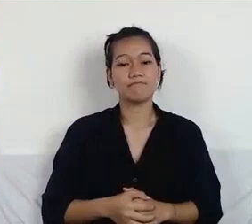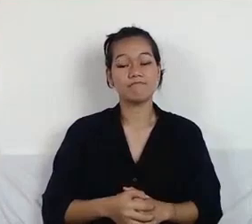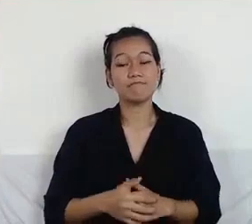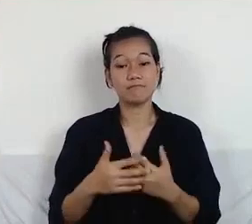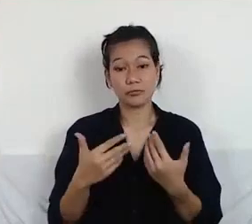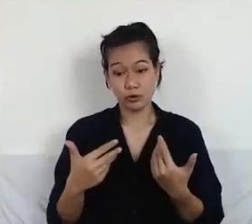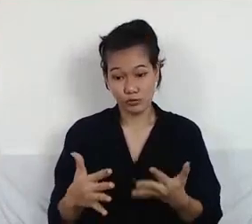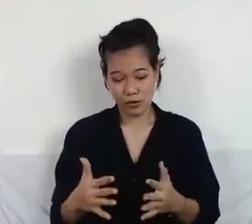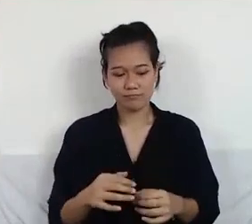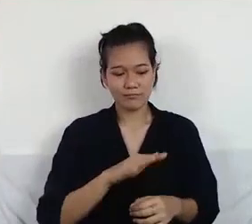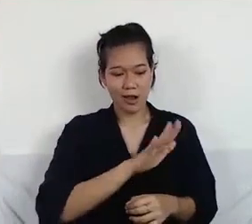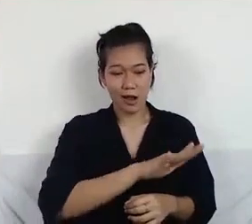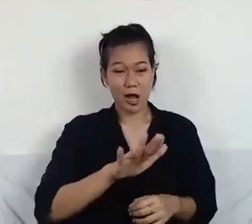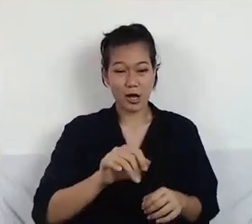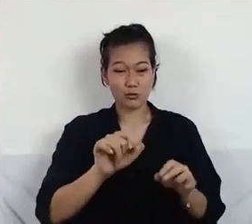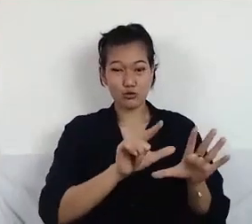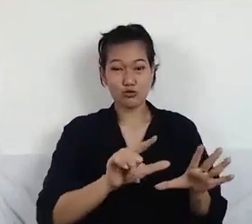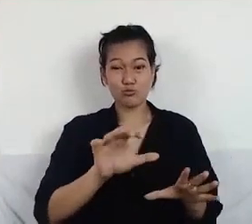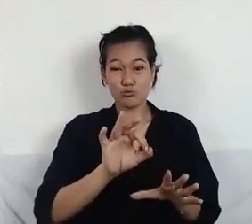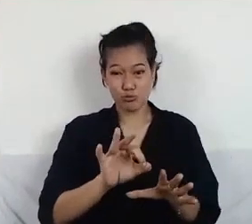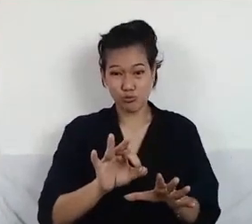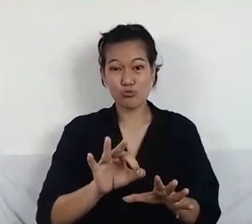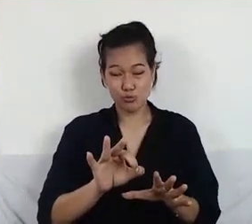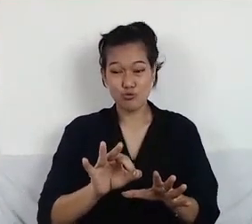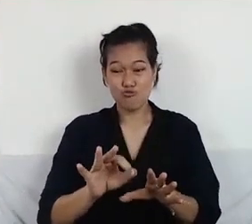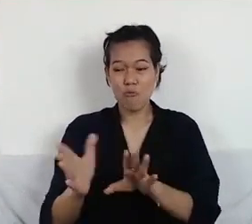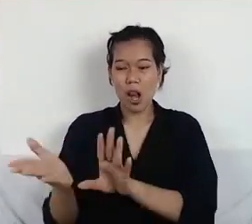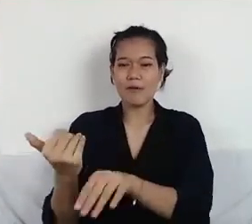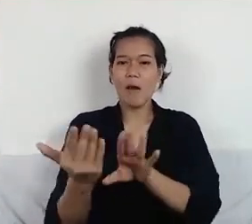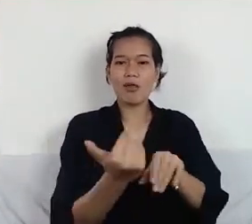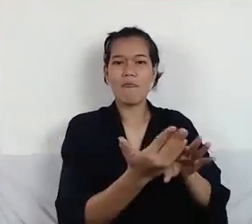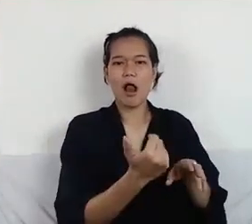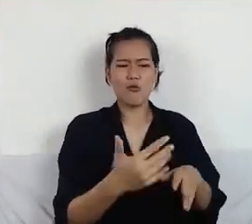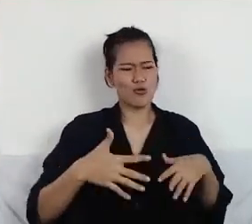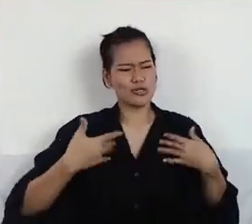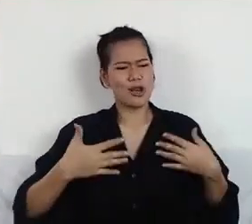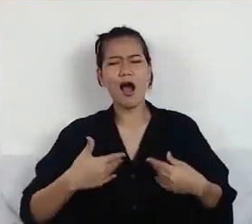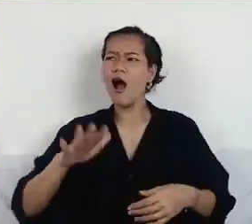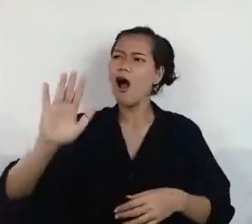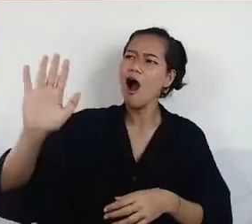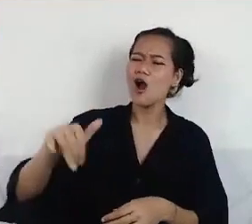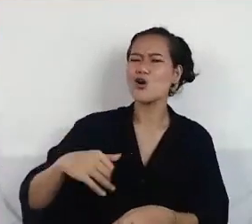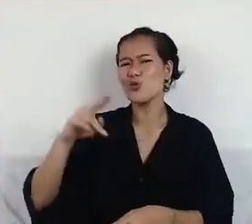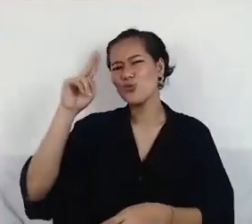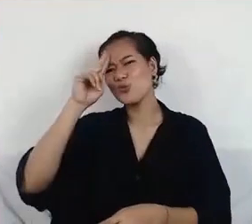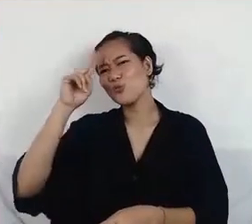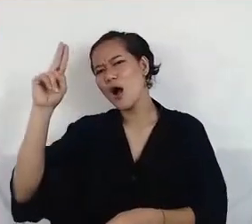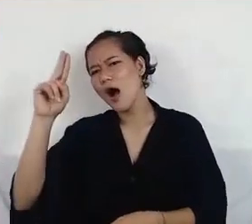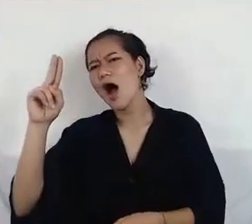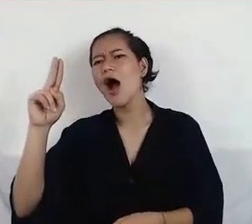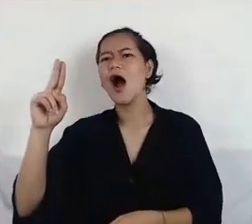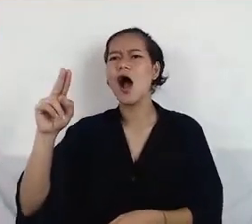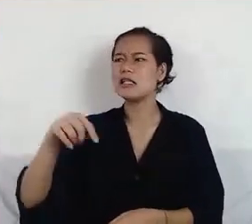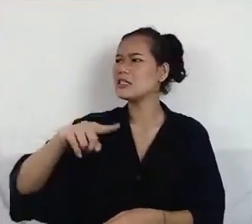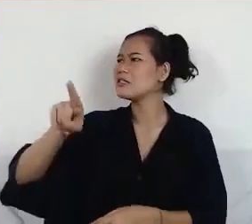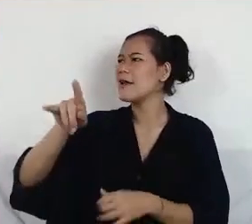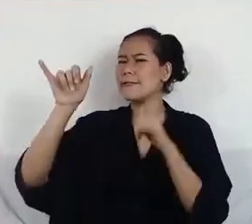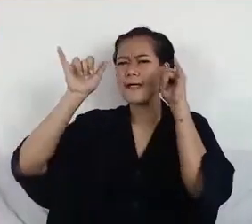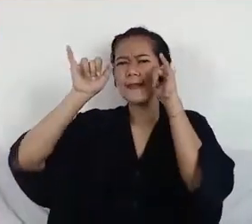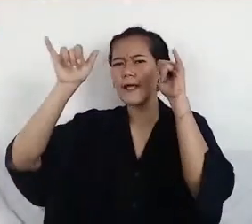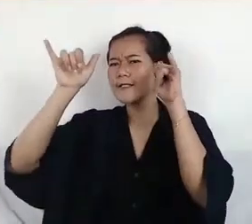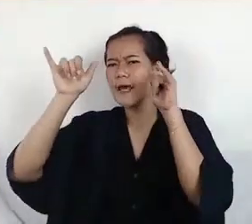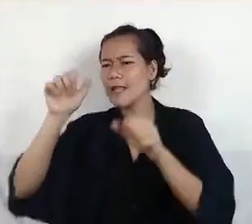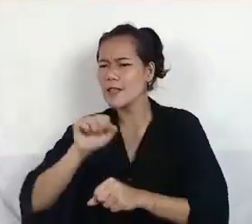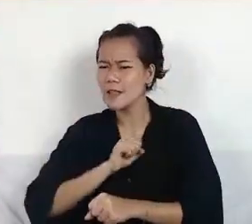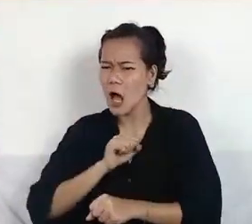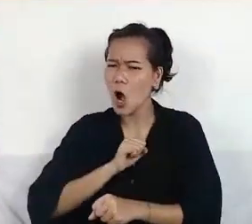Kemudian ke-70 murid itu kembali dengan gembira dan berkata, Tuhan, juga setan-setan takluk kepada kami